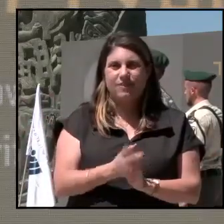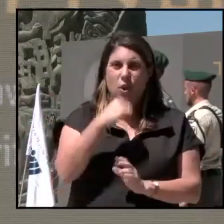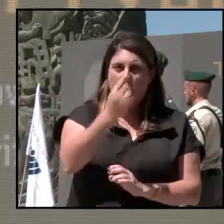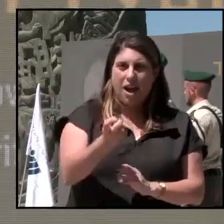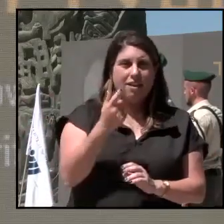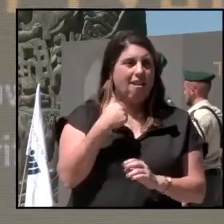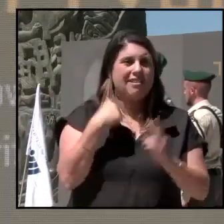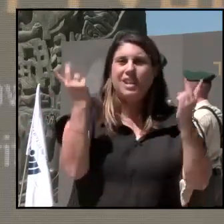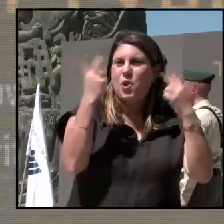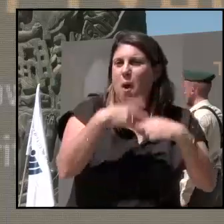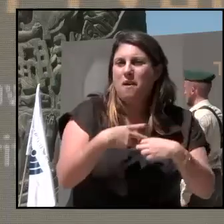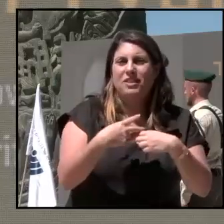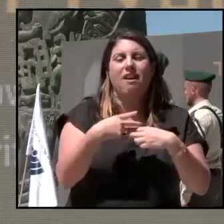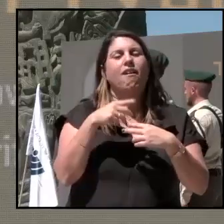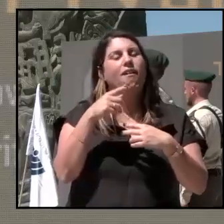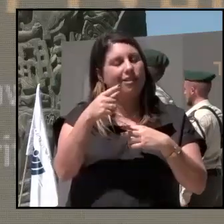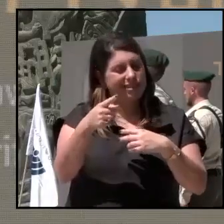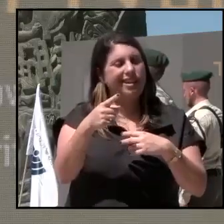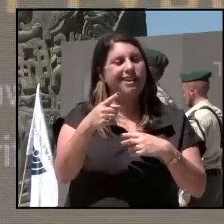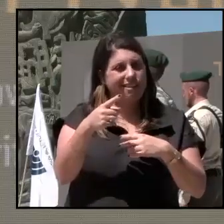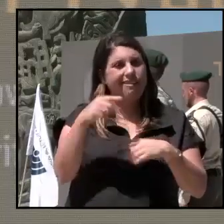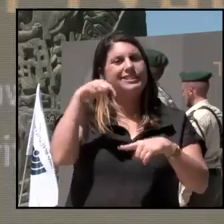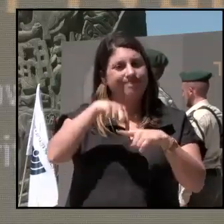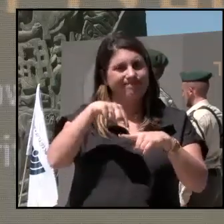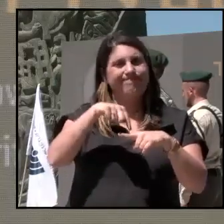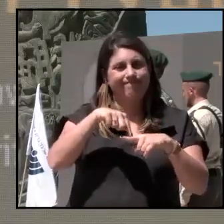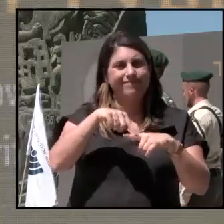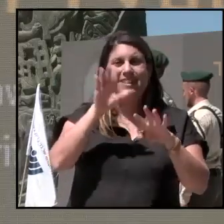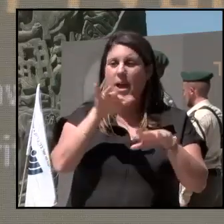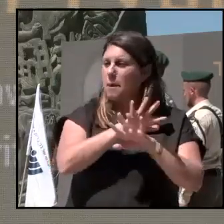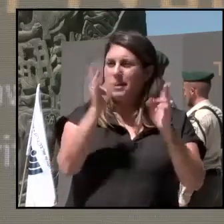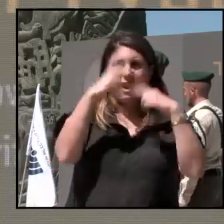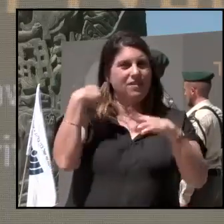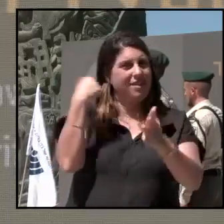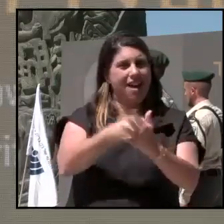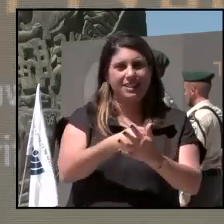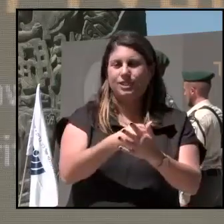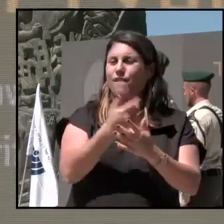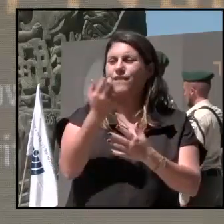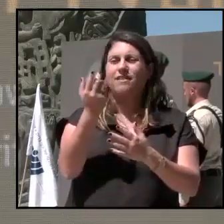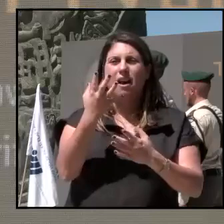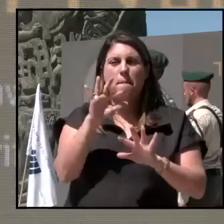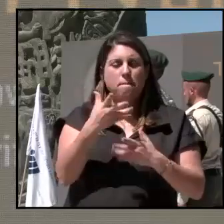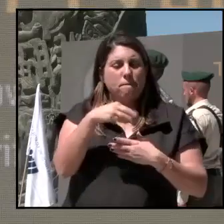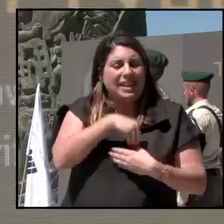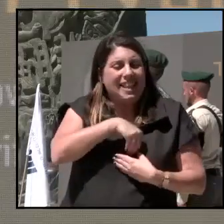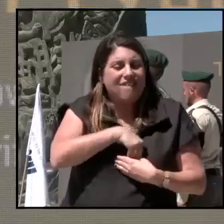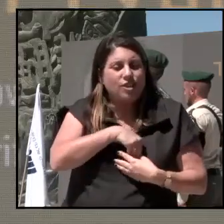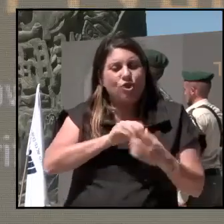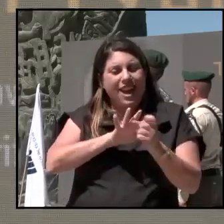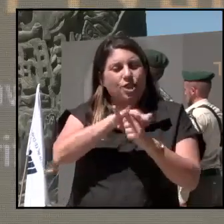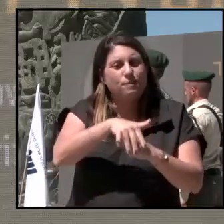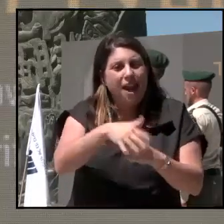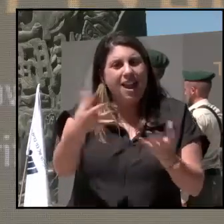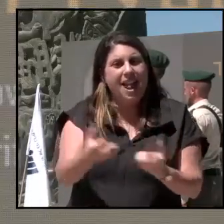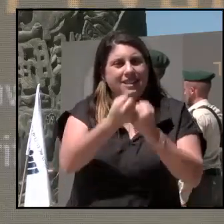לא מבינה, זו המעלה הגדולה. אז גם מבלי להבין עד הסוף את כל המנגנון הנפשי שפעל אצל יהודים שהצילו